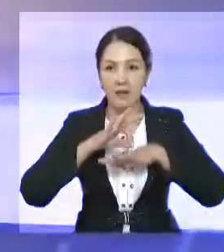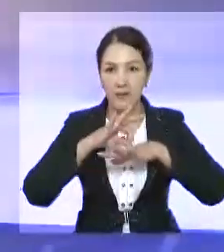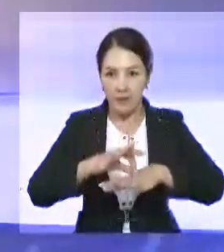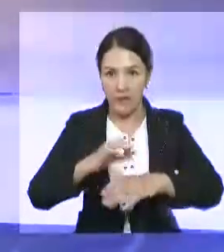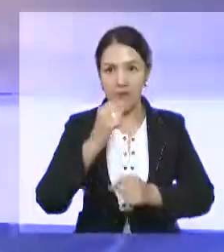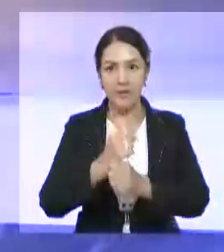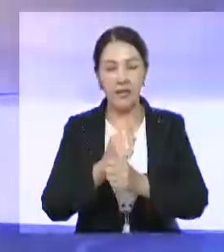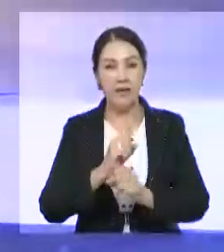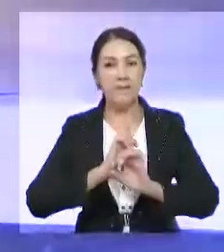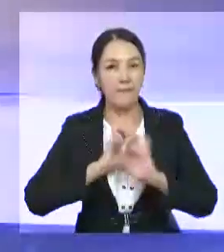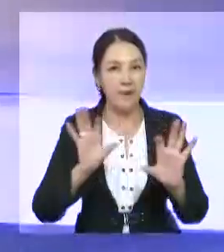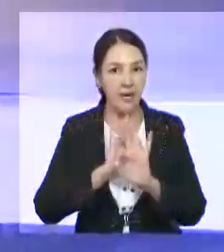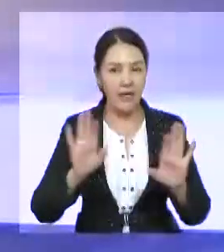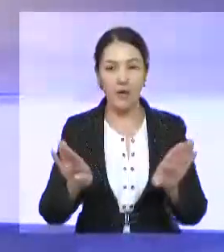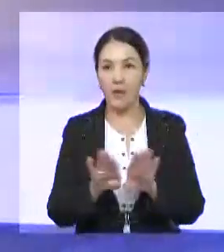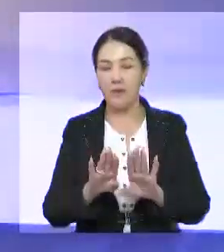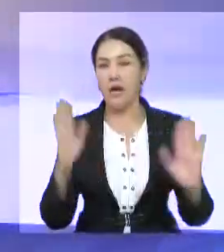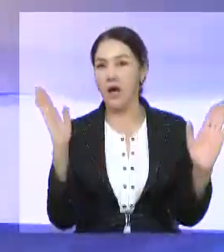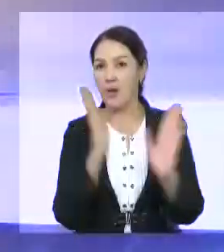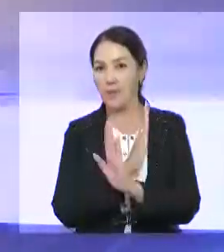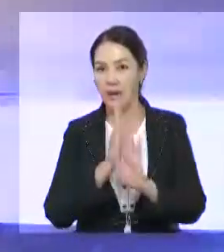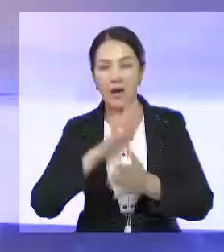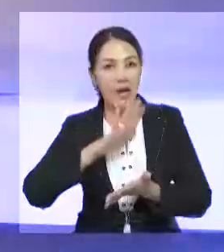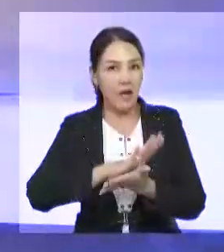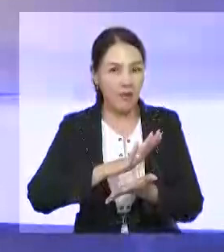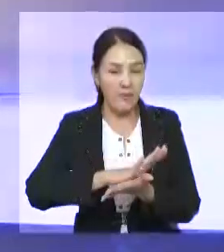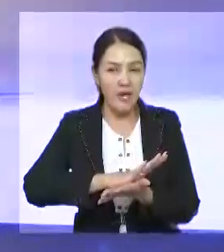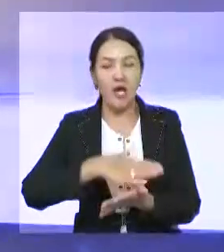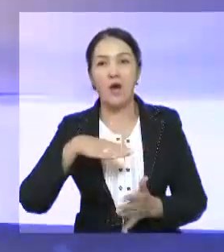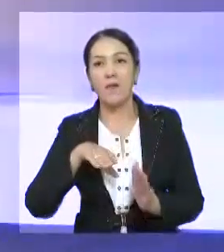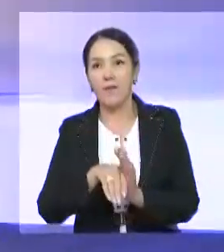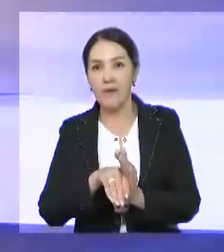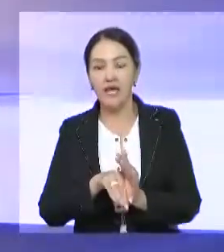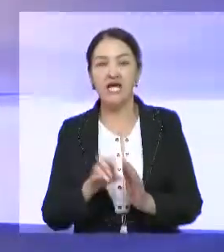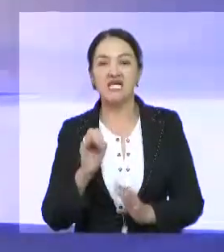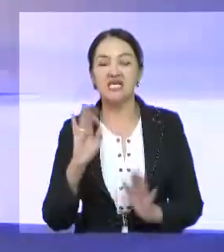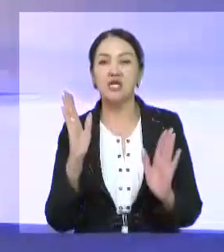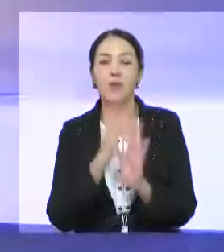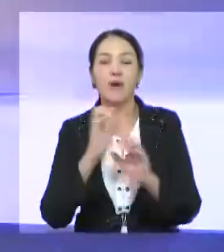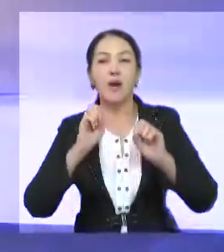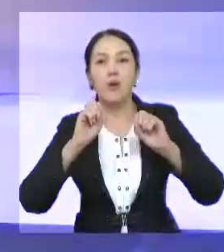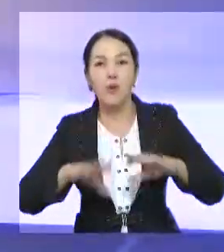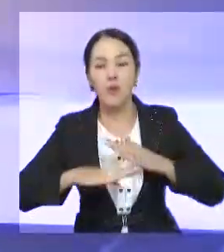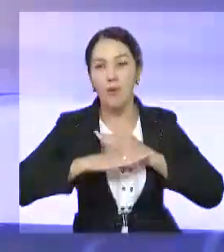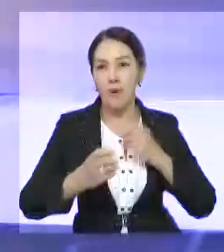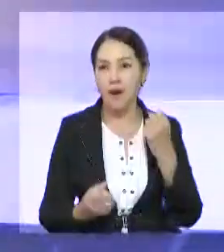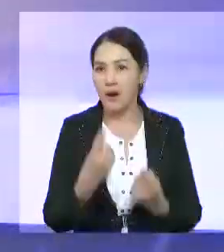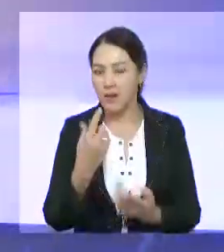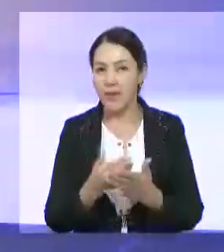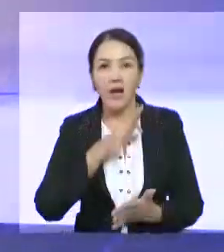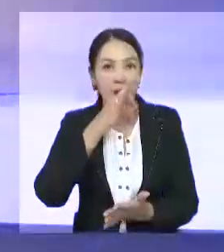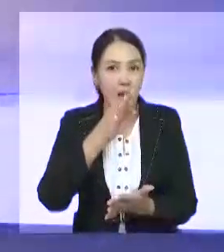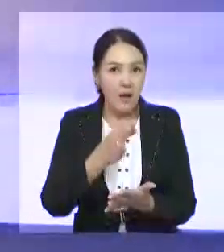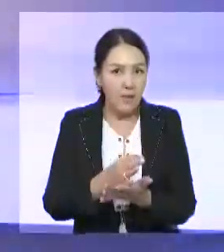жатқан жұмыстарды баяндады. Сондай-ақ қоршаған ортаның ластануына әсер етіп отырған стихиялық қоқыс алаңдары анықталып,